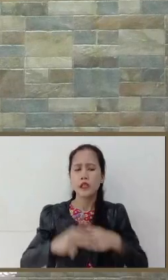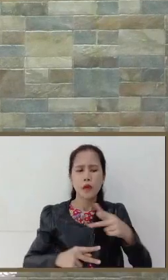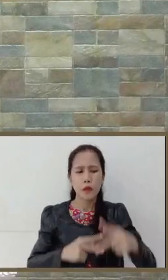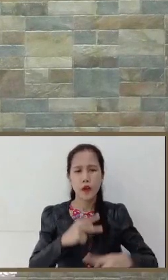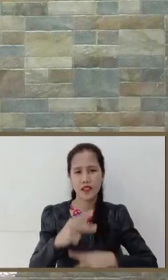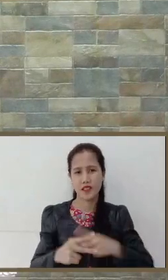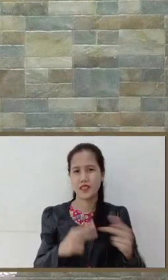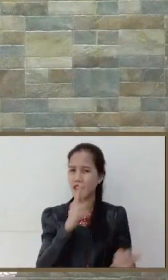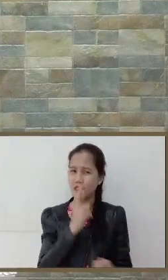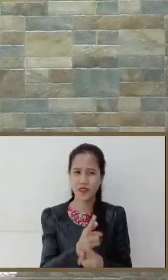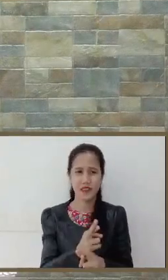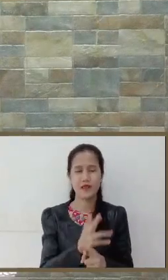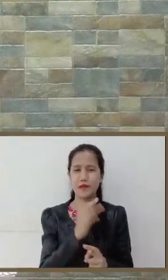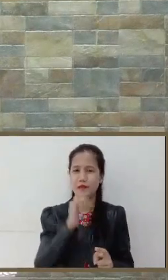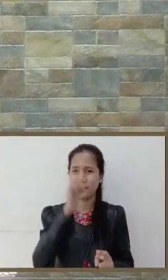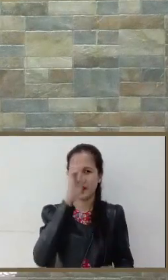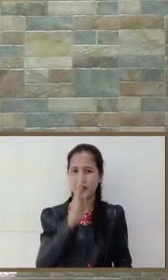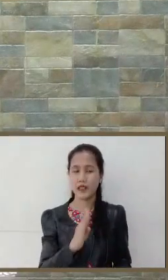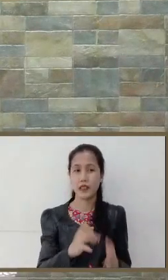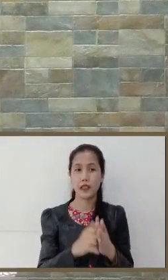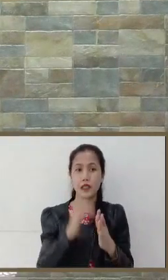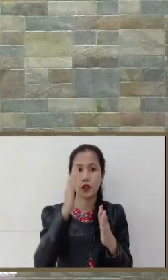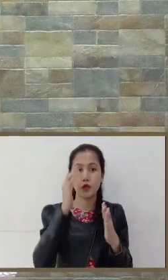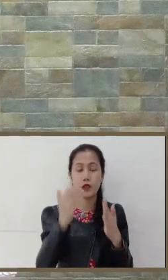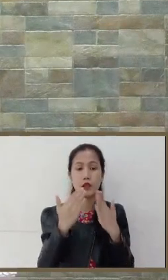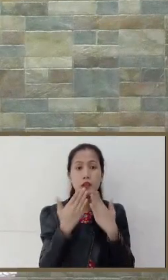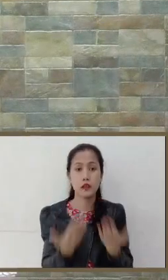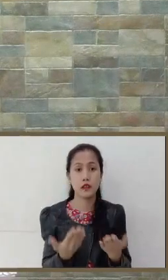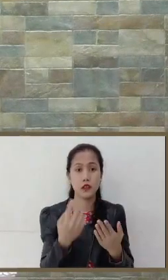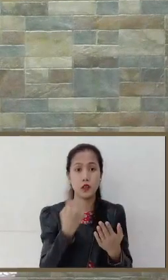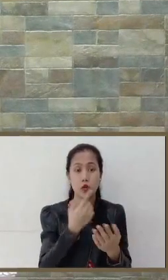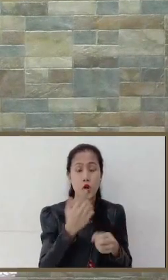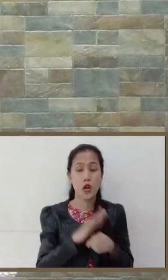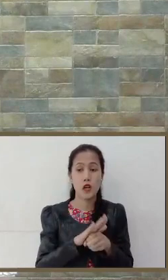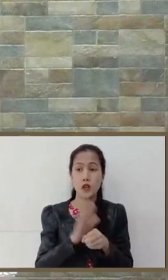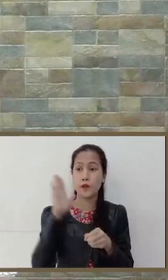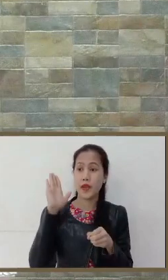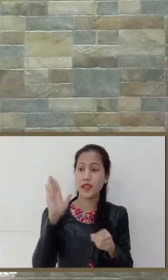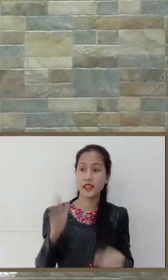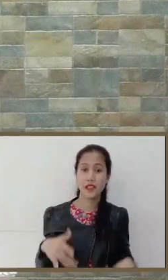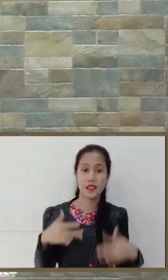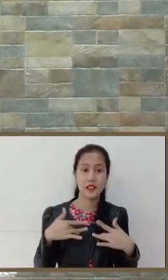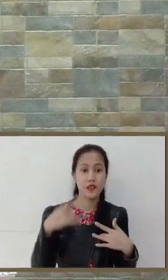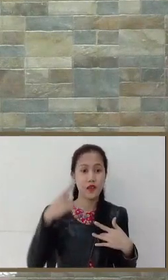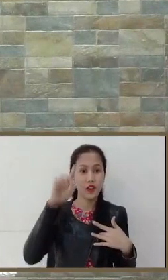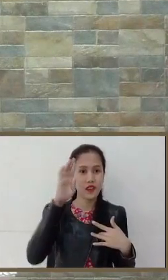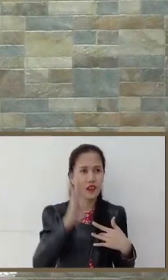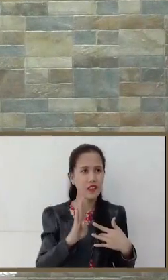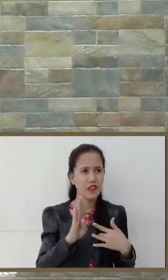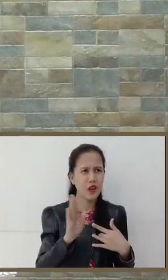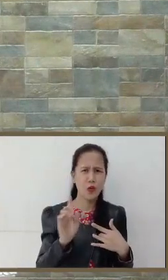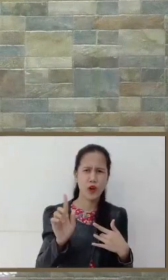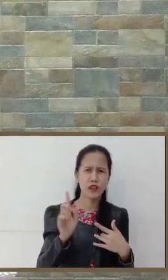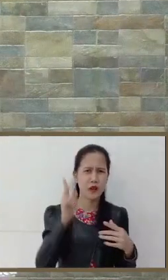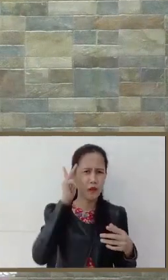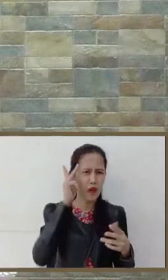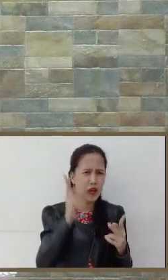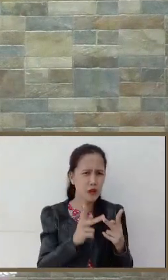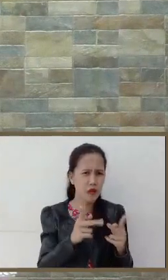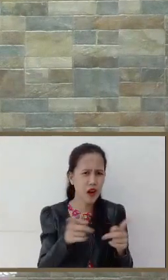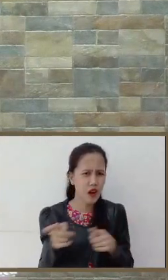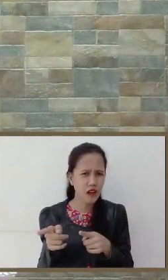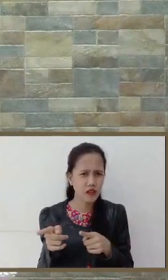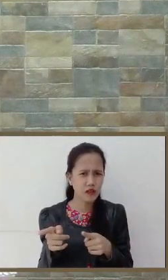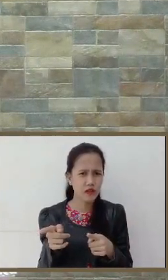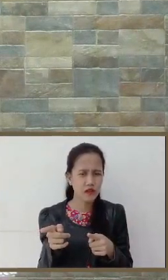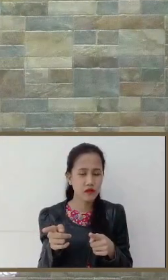Amen. Kaya salamat sa Panginoon, sa mga nag-commit na kayo po yung magsuko ng buhay sa Panginoon, ano na pong plano po ninyo? Kayo ba ay pumunta dito sa